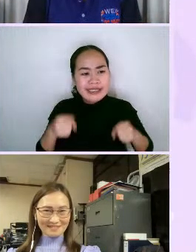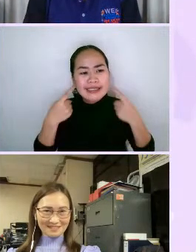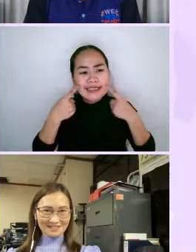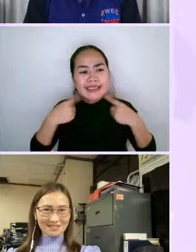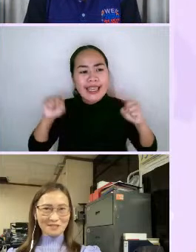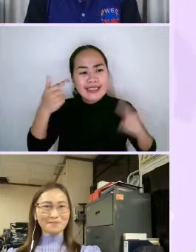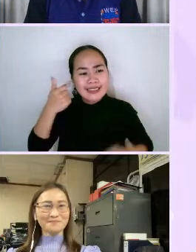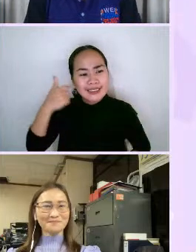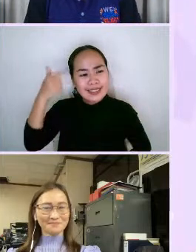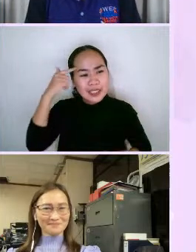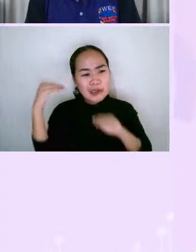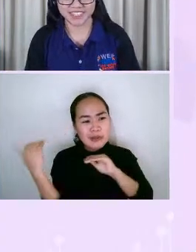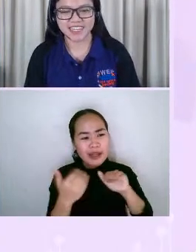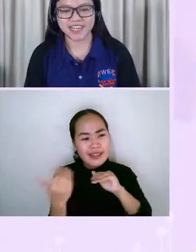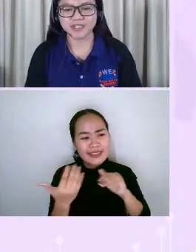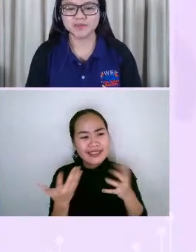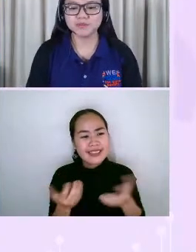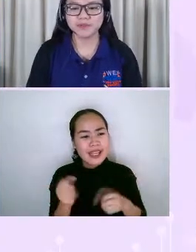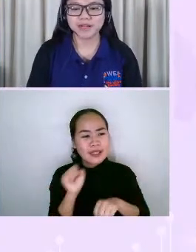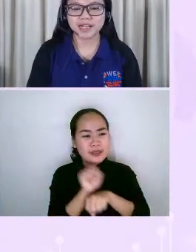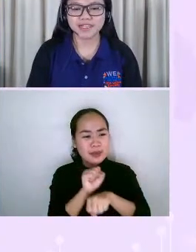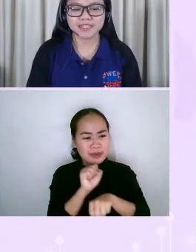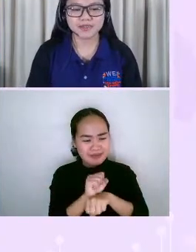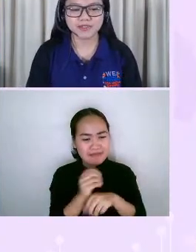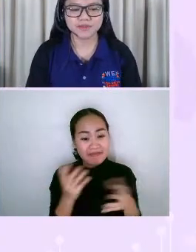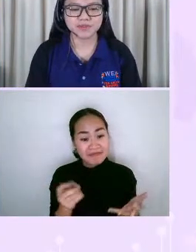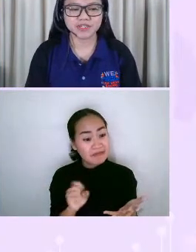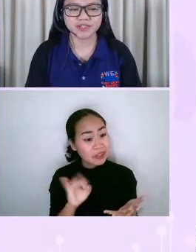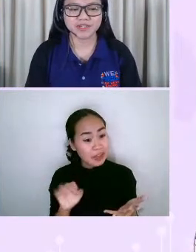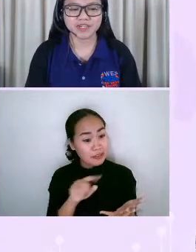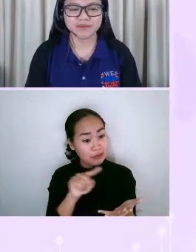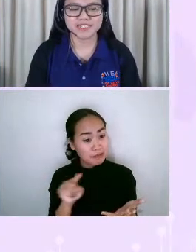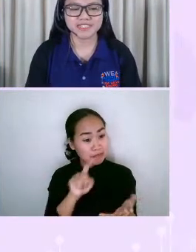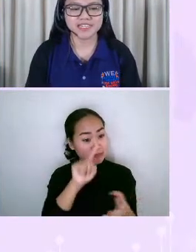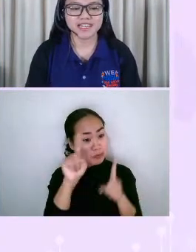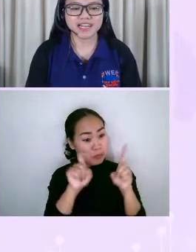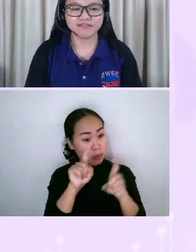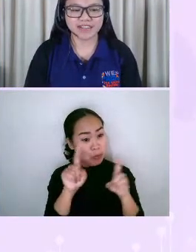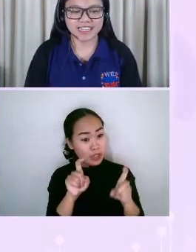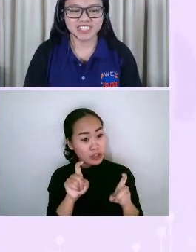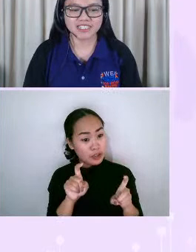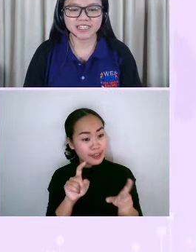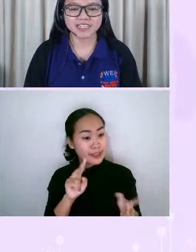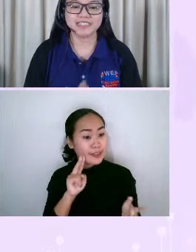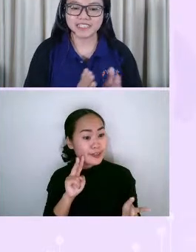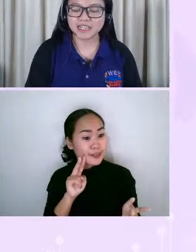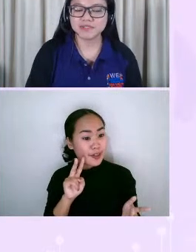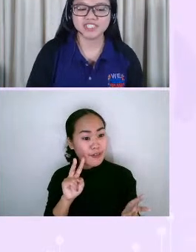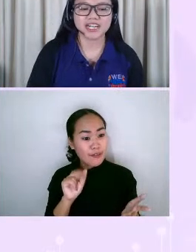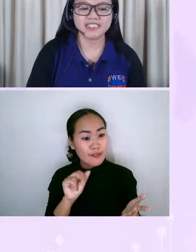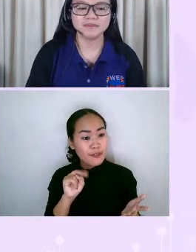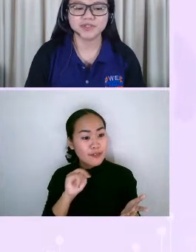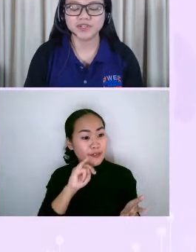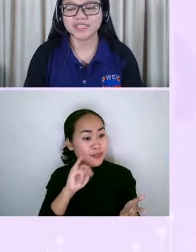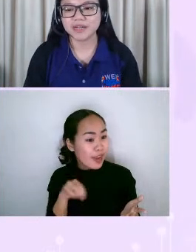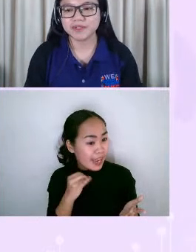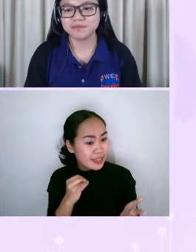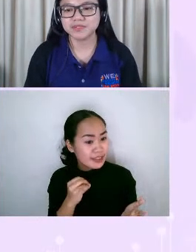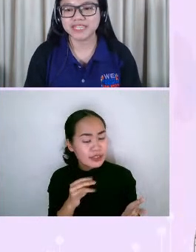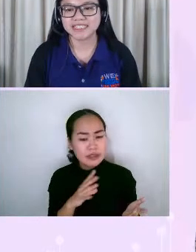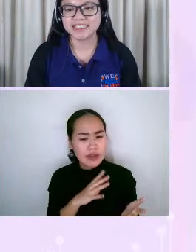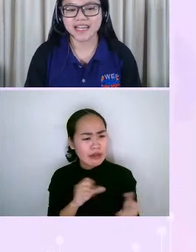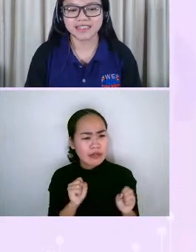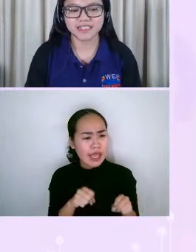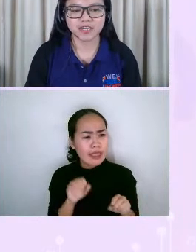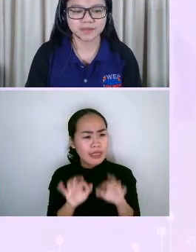workplace and labor market. Ayun po, kung may mga katanungan po kayo kay Ms. Vange, and kay kanina kay Miss Jacqueline po, i-type